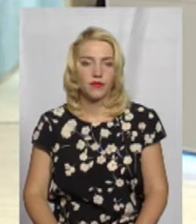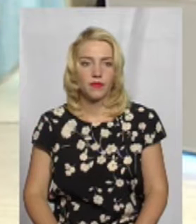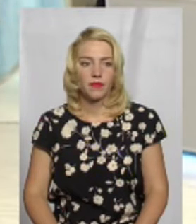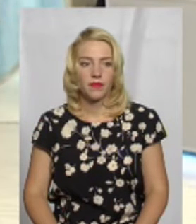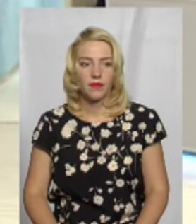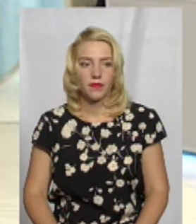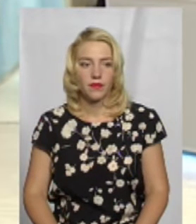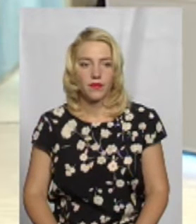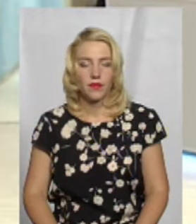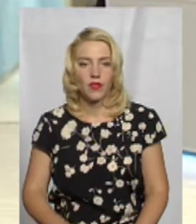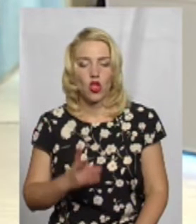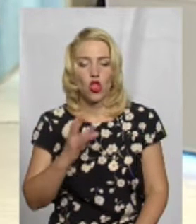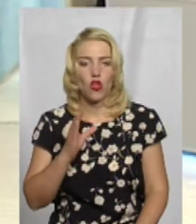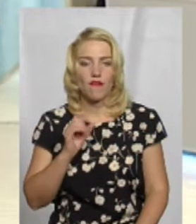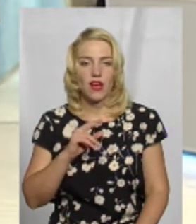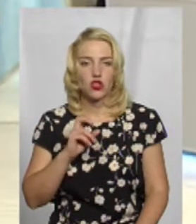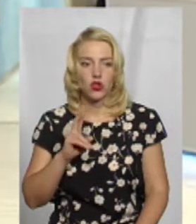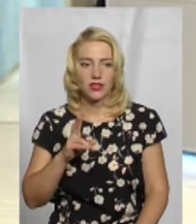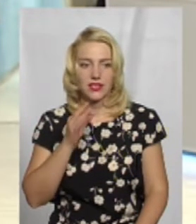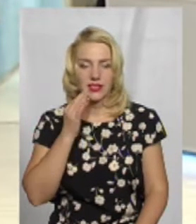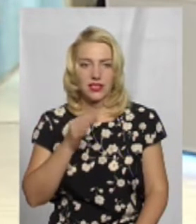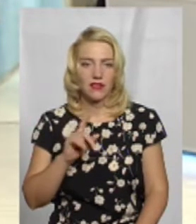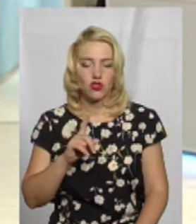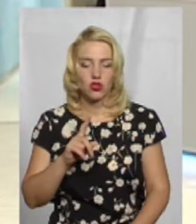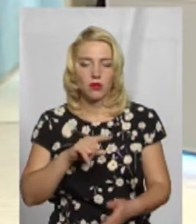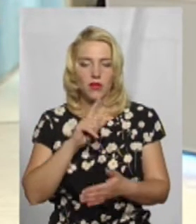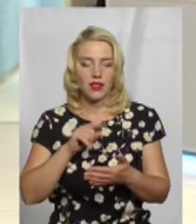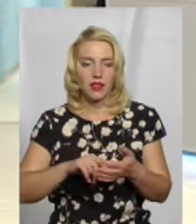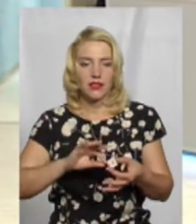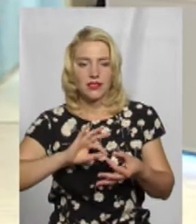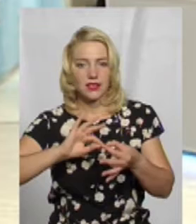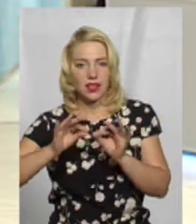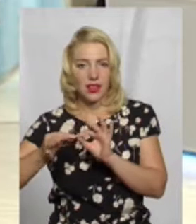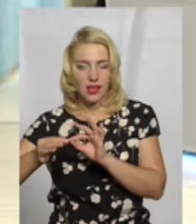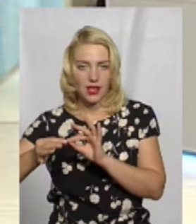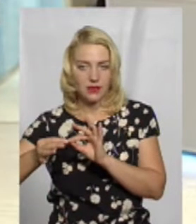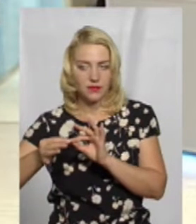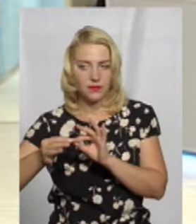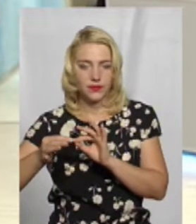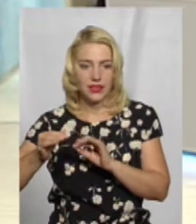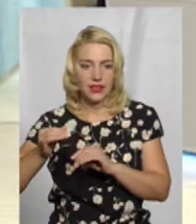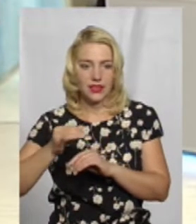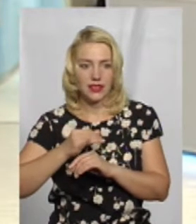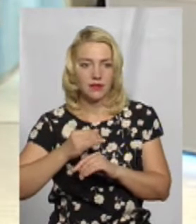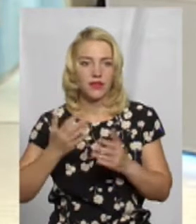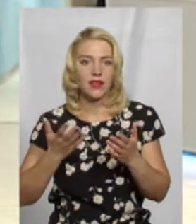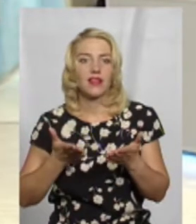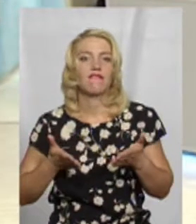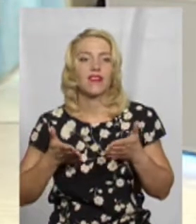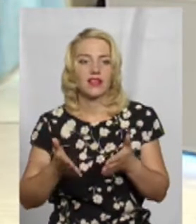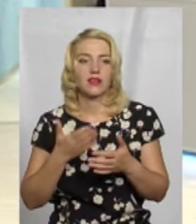Пан Василь Новачок сказав, що питання надзвичайно складне. І який